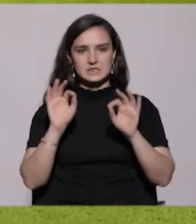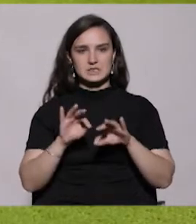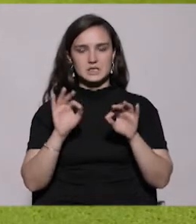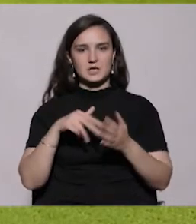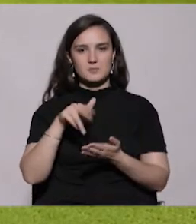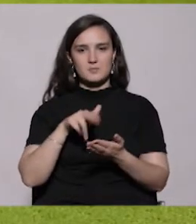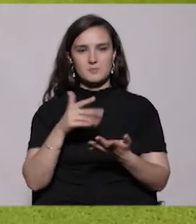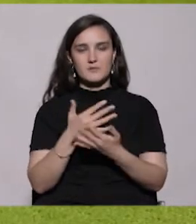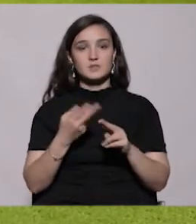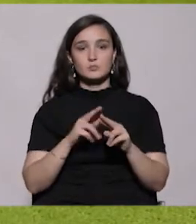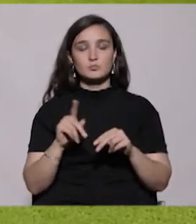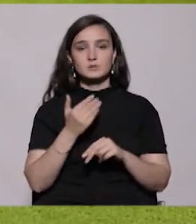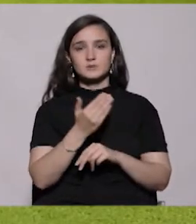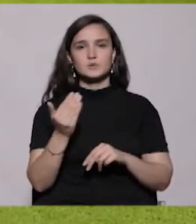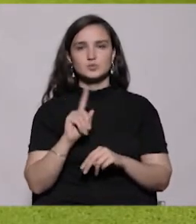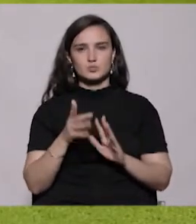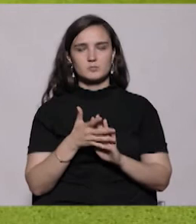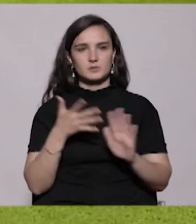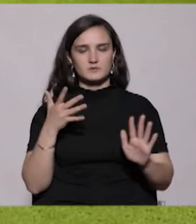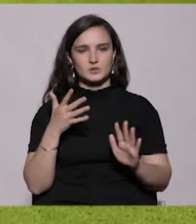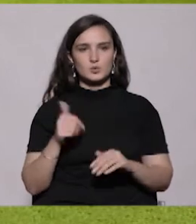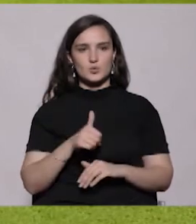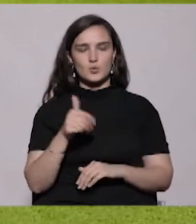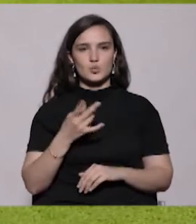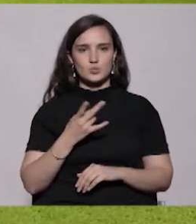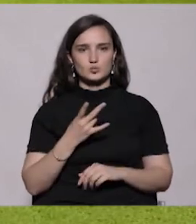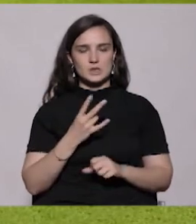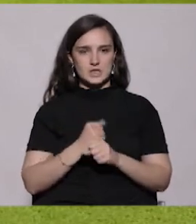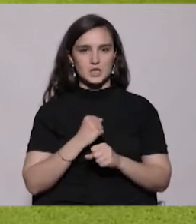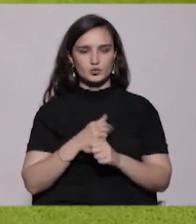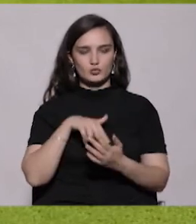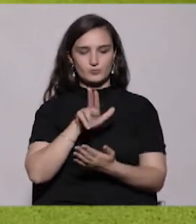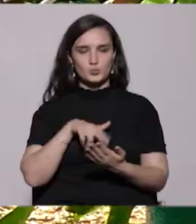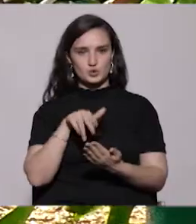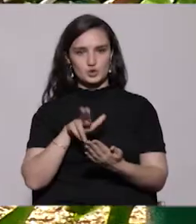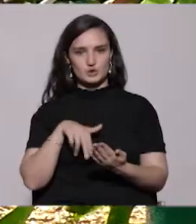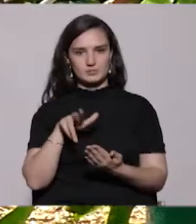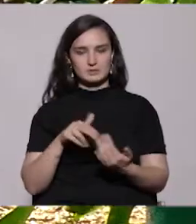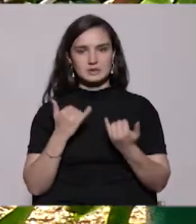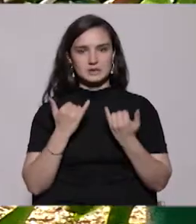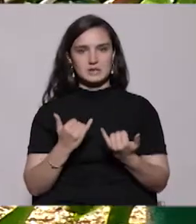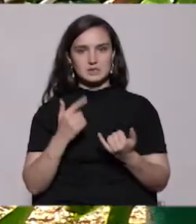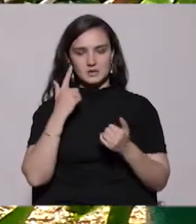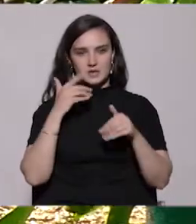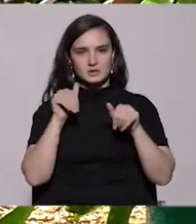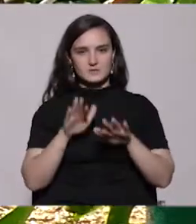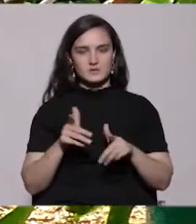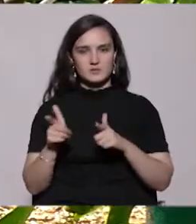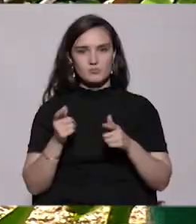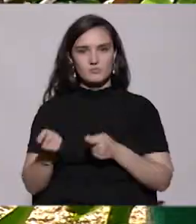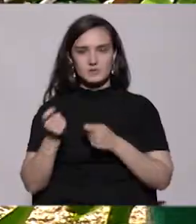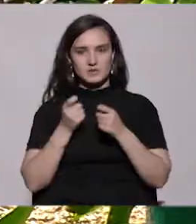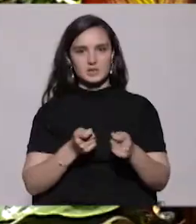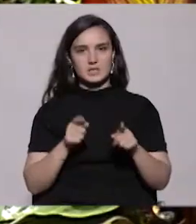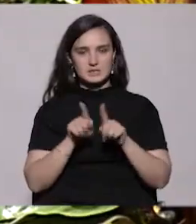საღებავით. რატო იცით, აი თქვენც რომ მიხვდეთ, როგორ უნდა ატაროთ ფუნჯი. დღეს გადავწყვეტე მოვიტანა, აი